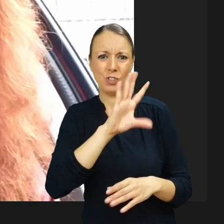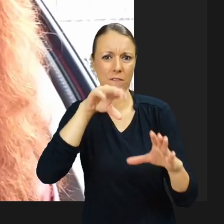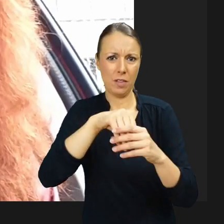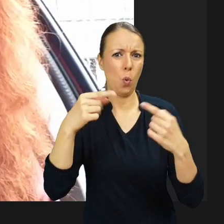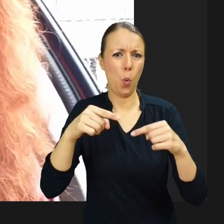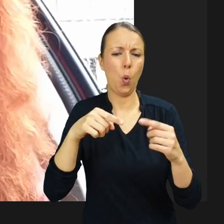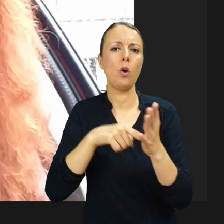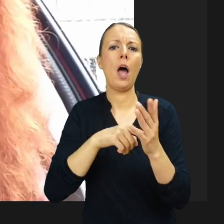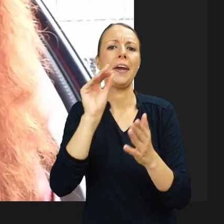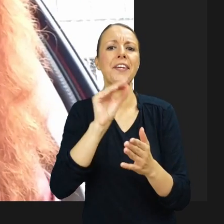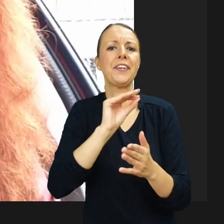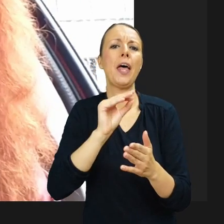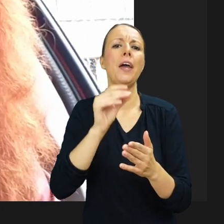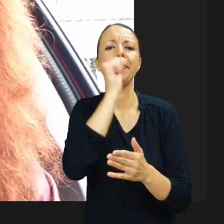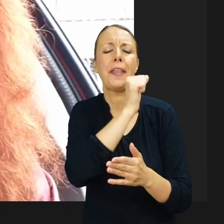swojego